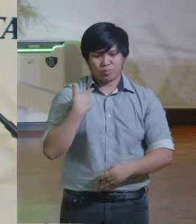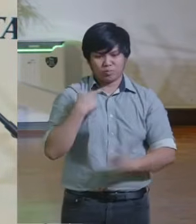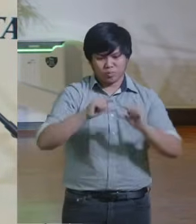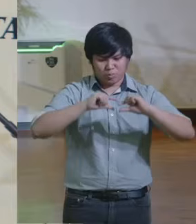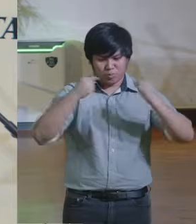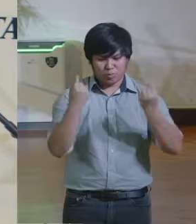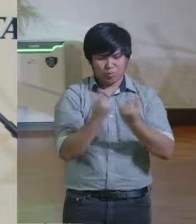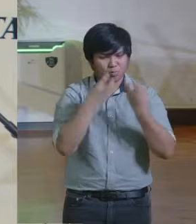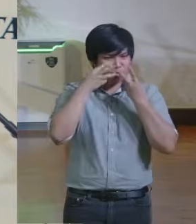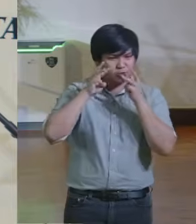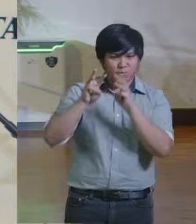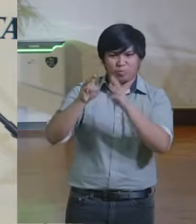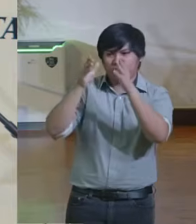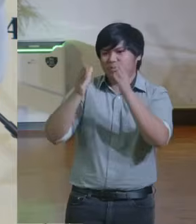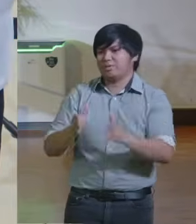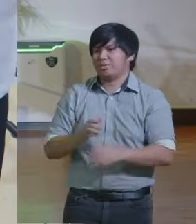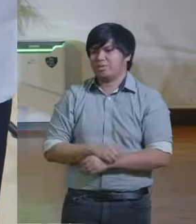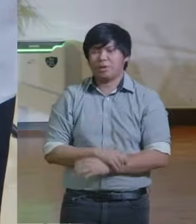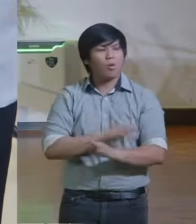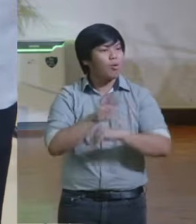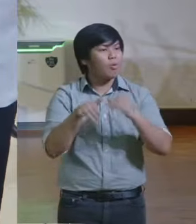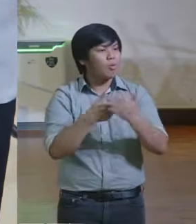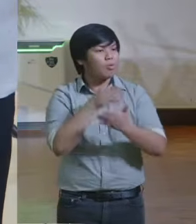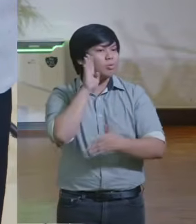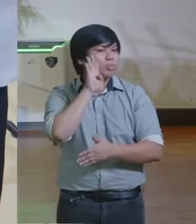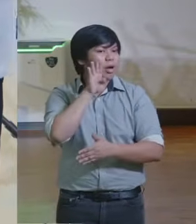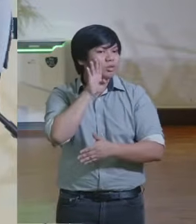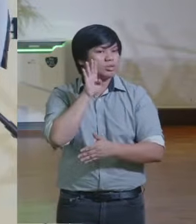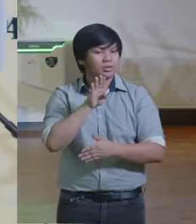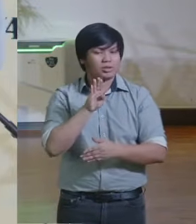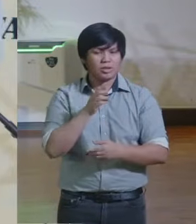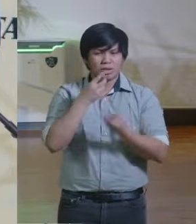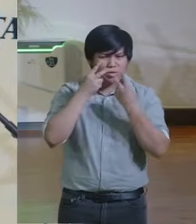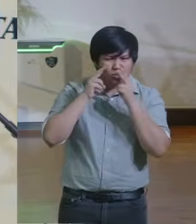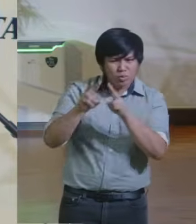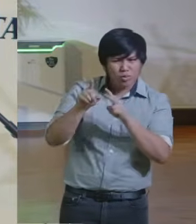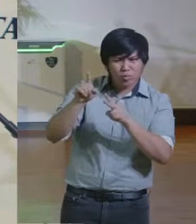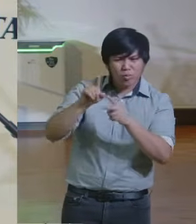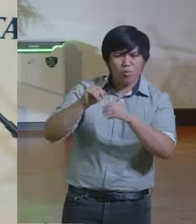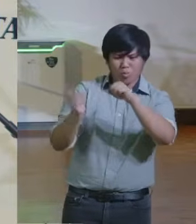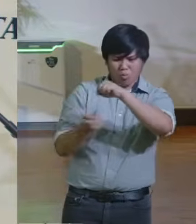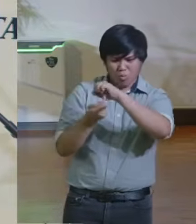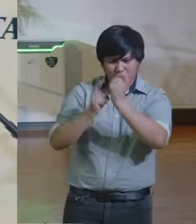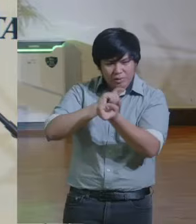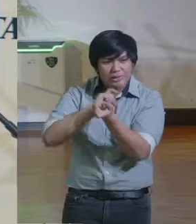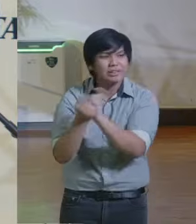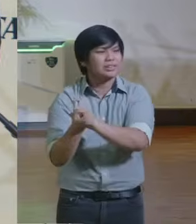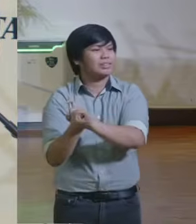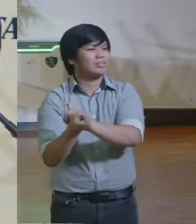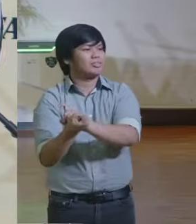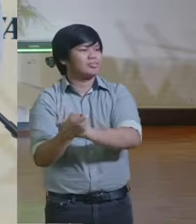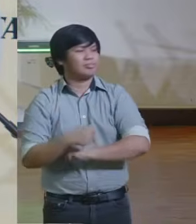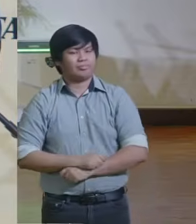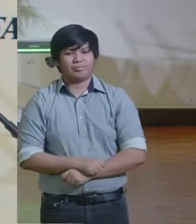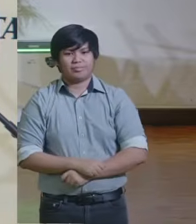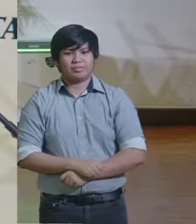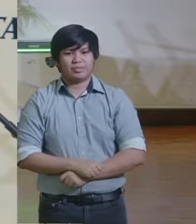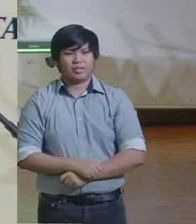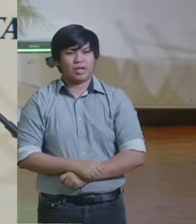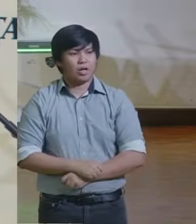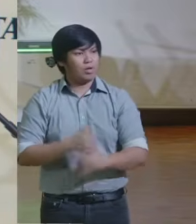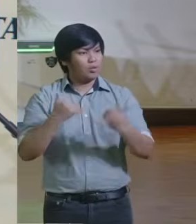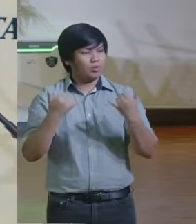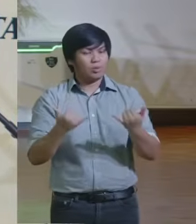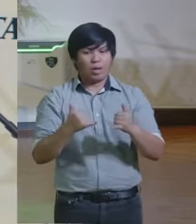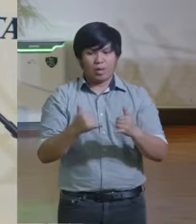Mula sa kapatiran. Sabi niya, and all the brothers who are with me to the churches of Galatia. All the brothers. Sinama niya